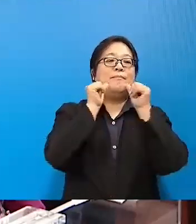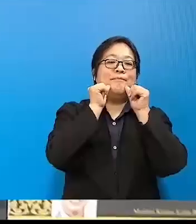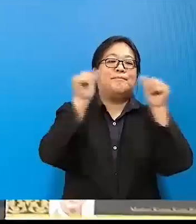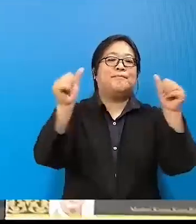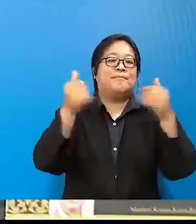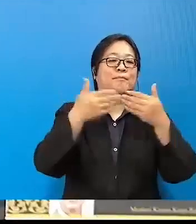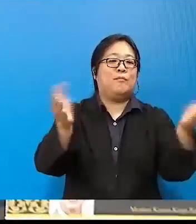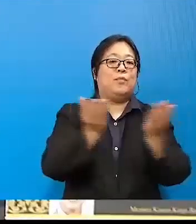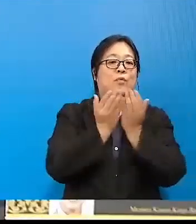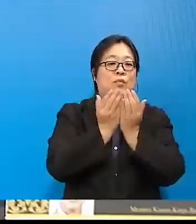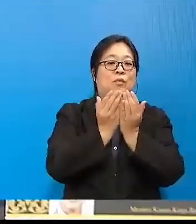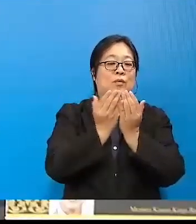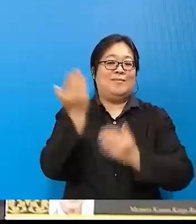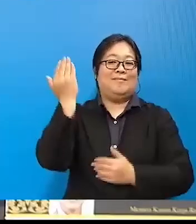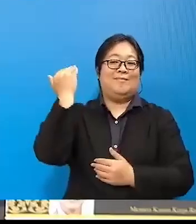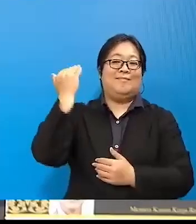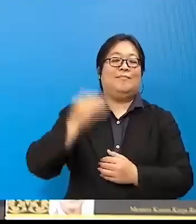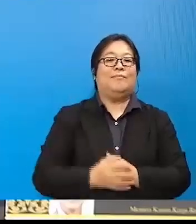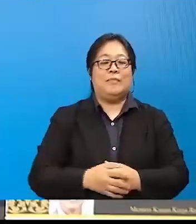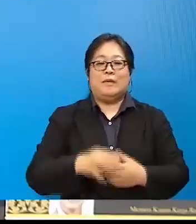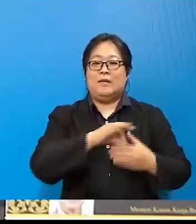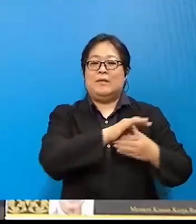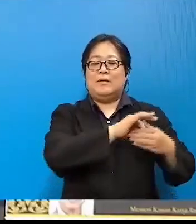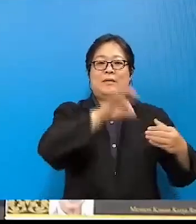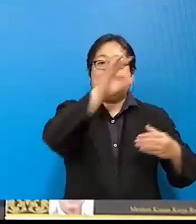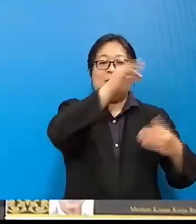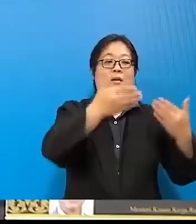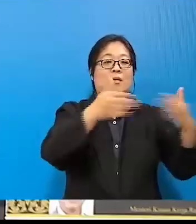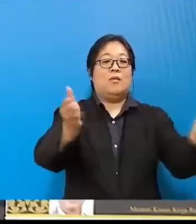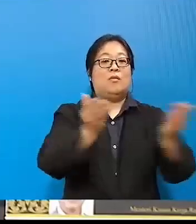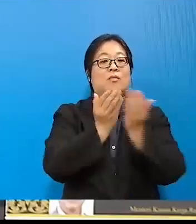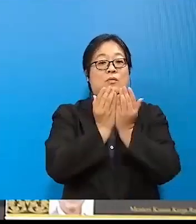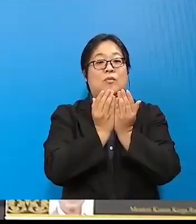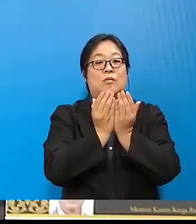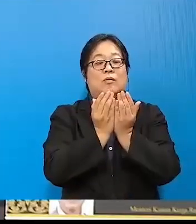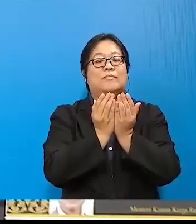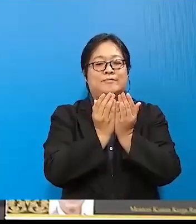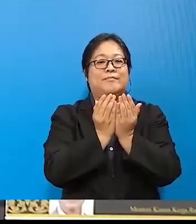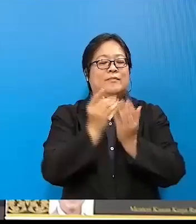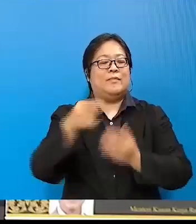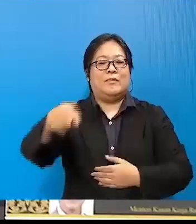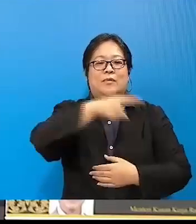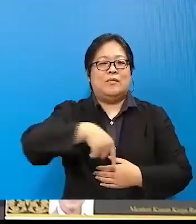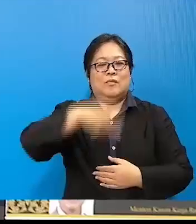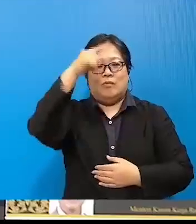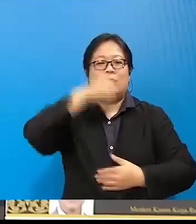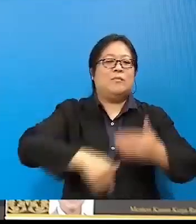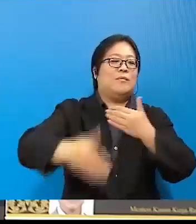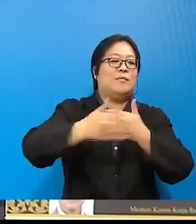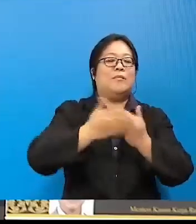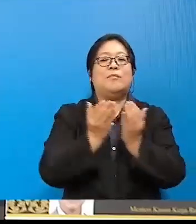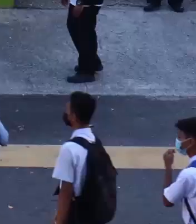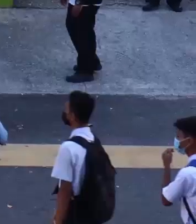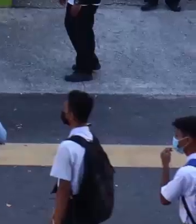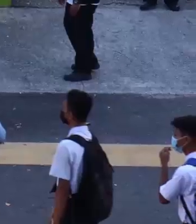pembukaan semula sekolah tempoh hari, semangat di sebalik pembukaan semula sekolah ini adalah untuk mengembalikan